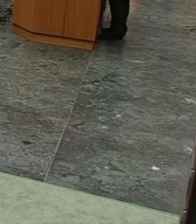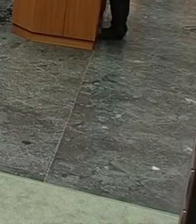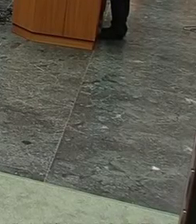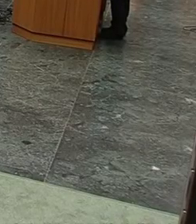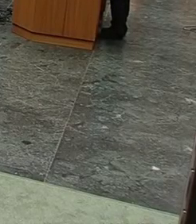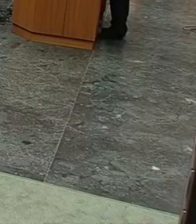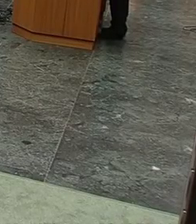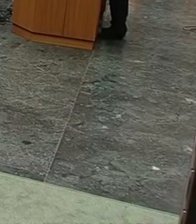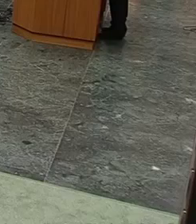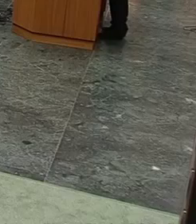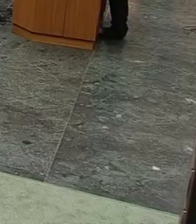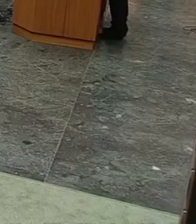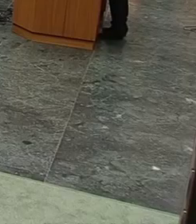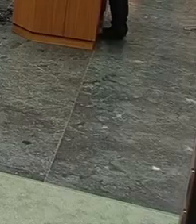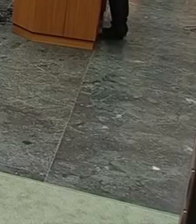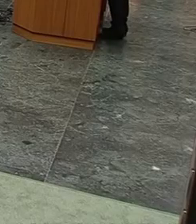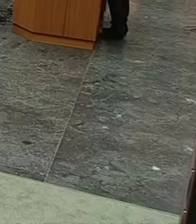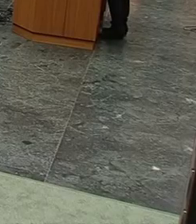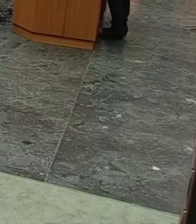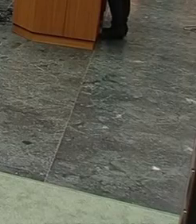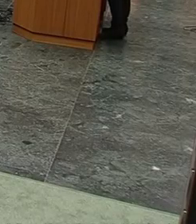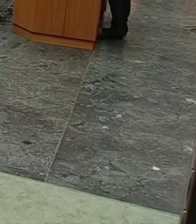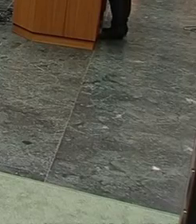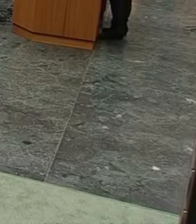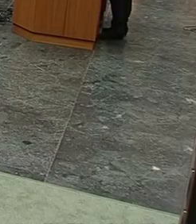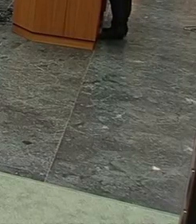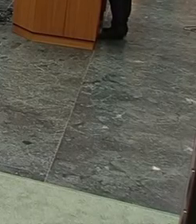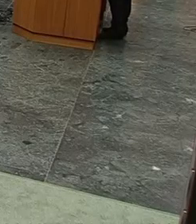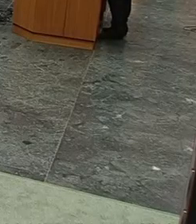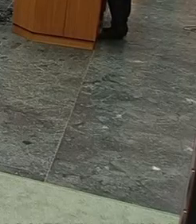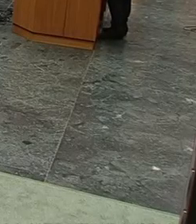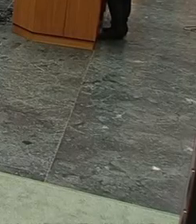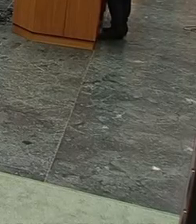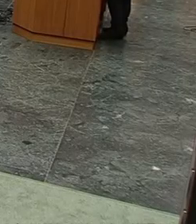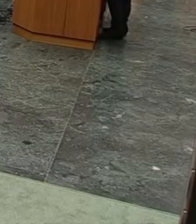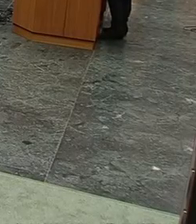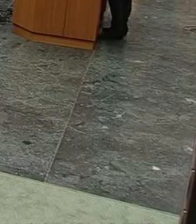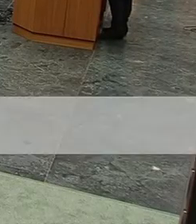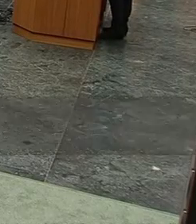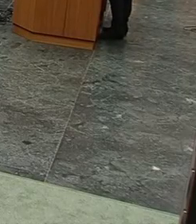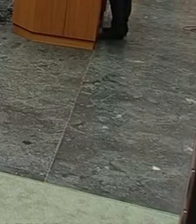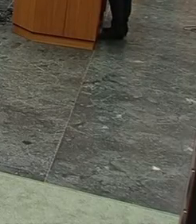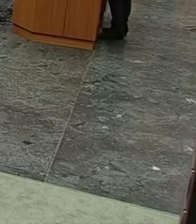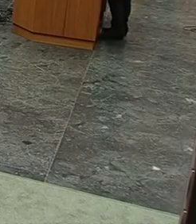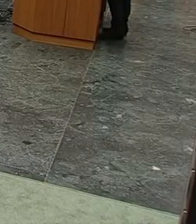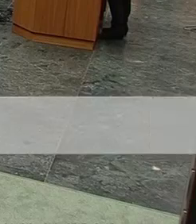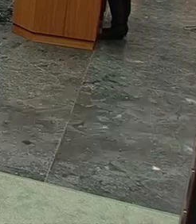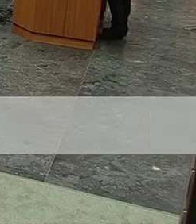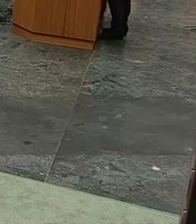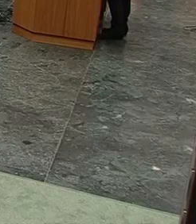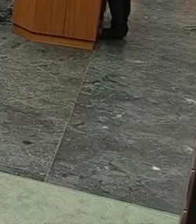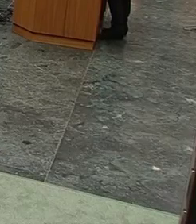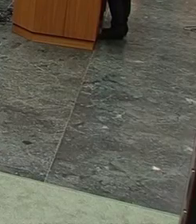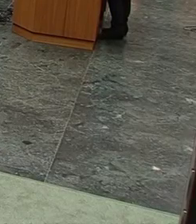die auch die Kosten und Pflichten akzeptieren. Und selbstverständlich müssen die Briten auch selbst die Rechnung zahlen, wenn sie den